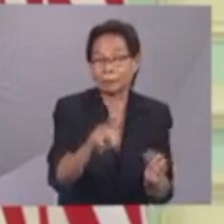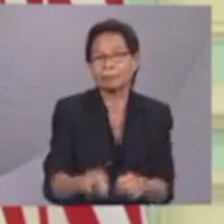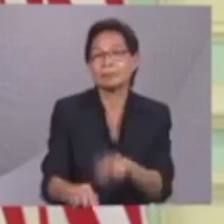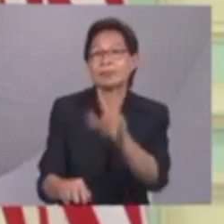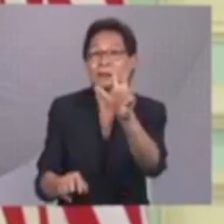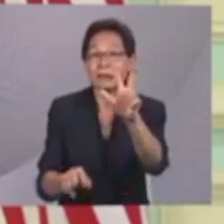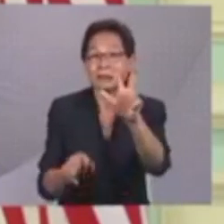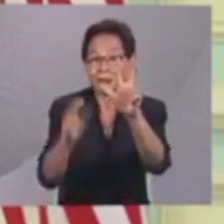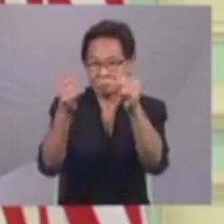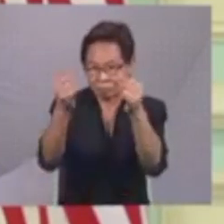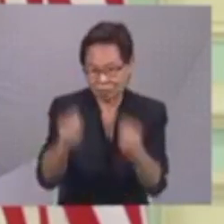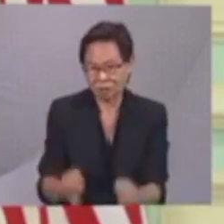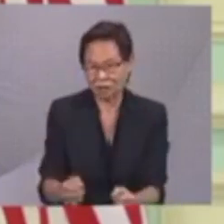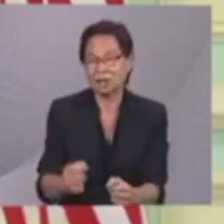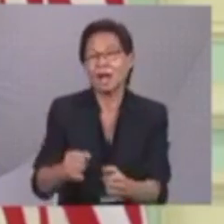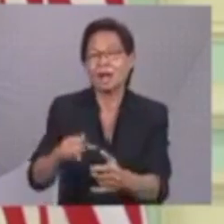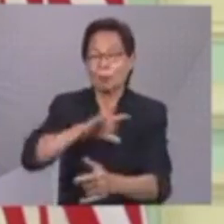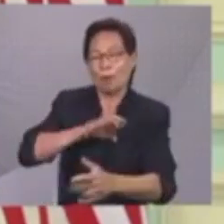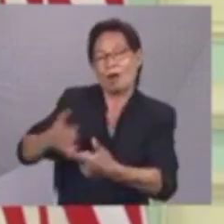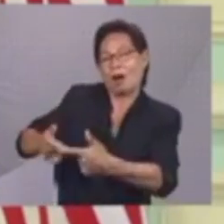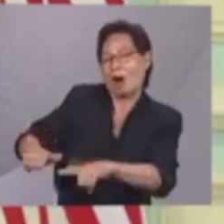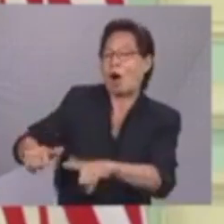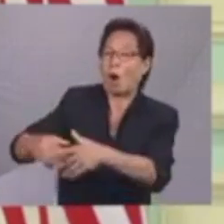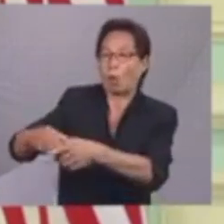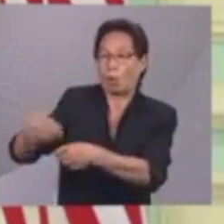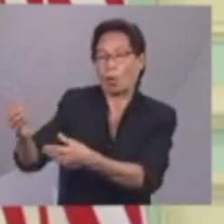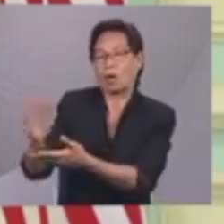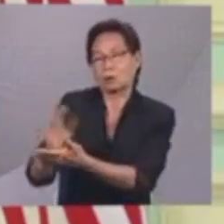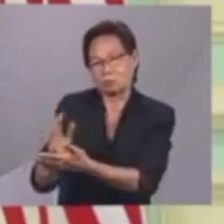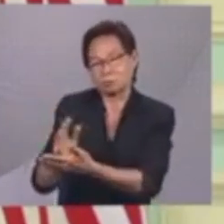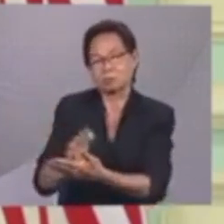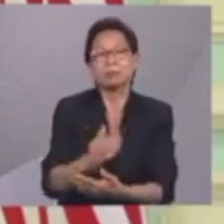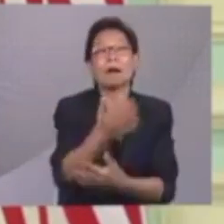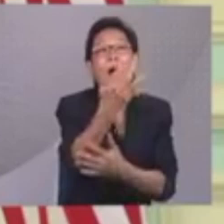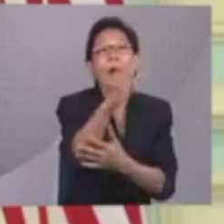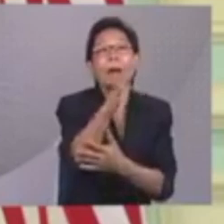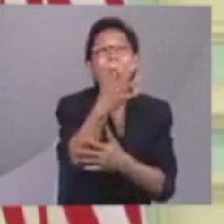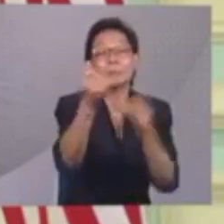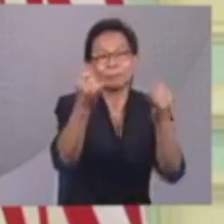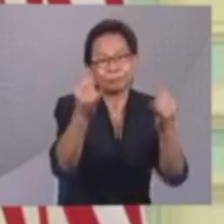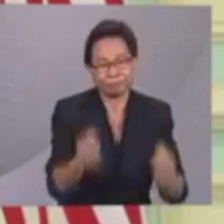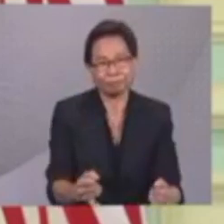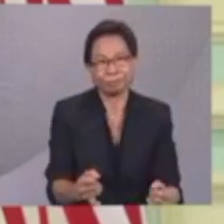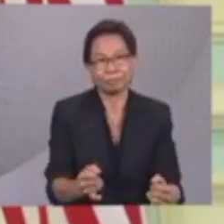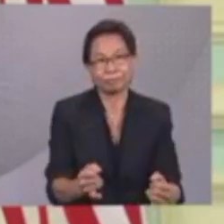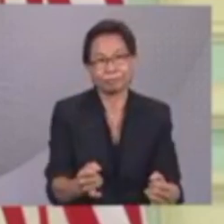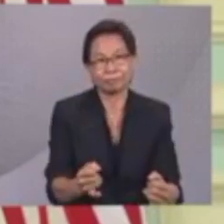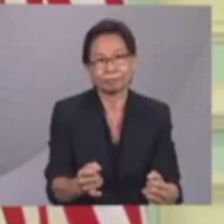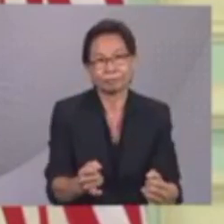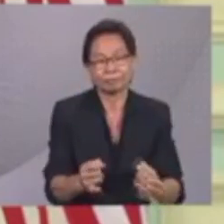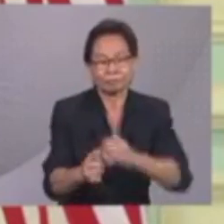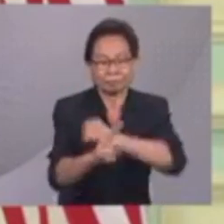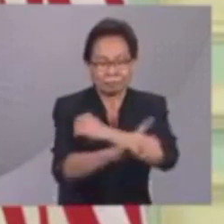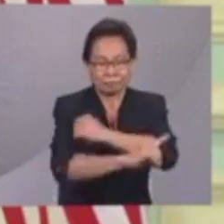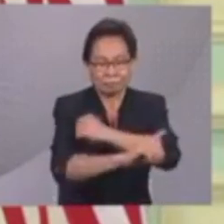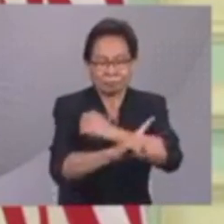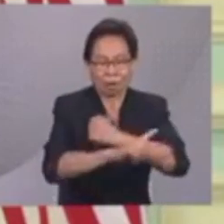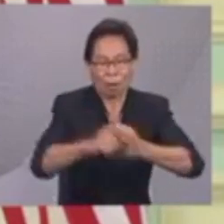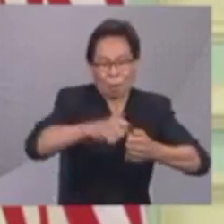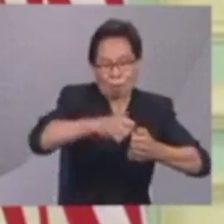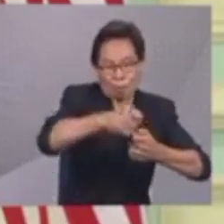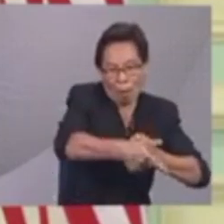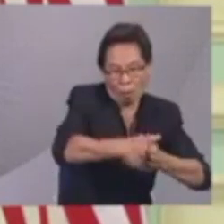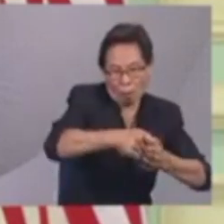individu dijamin polis dan 15 individu diberikan compound oleh